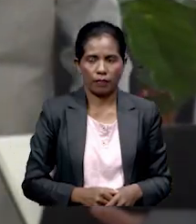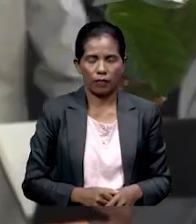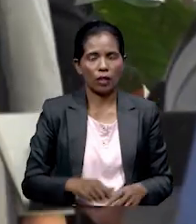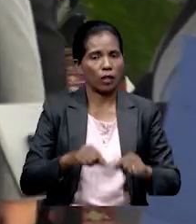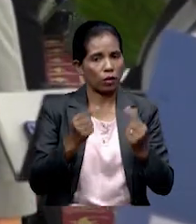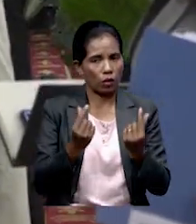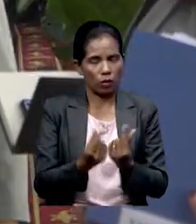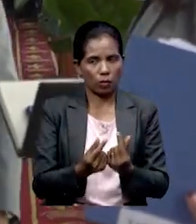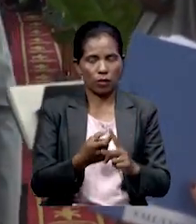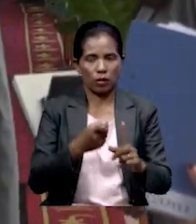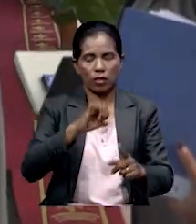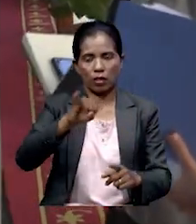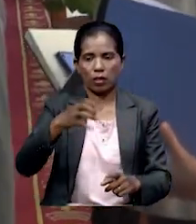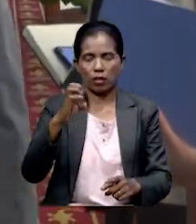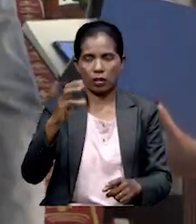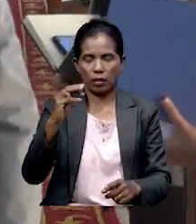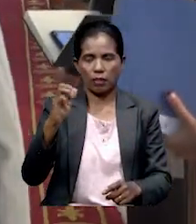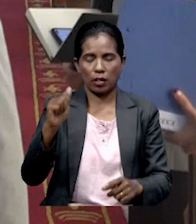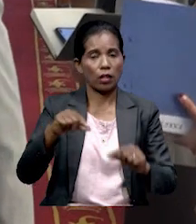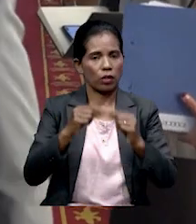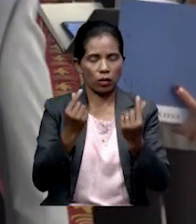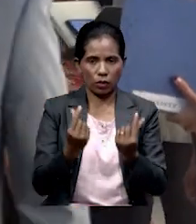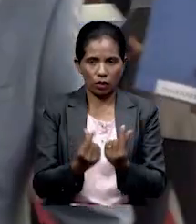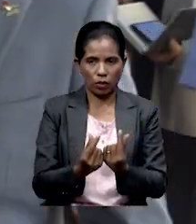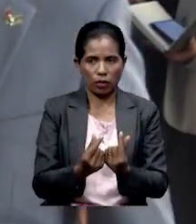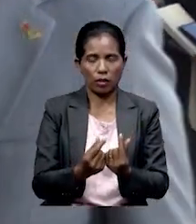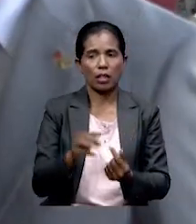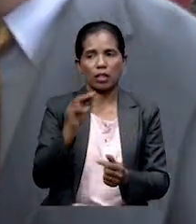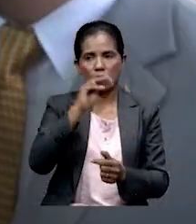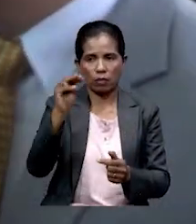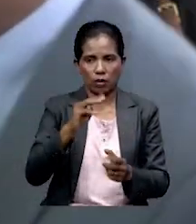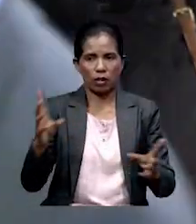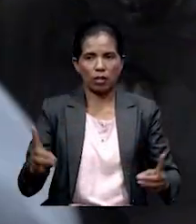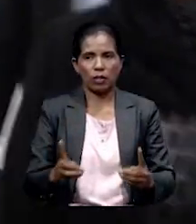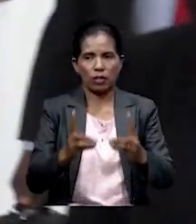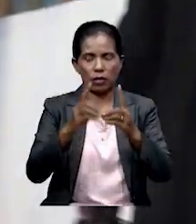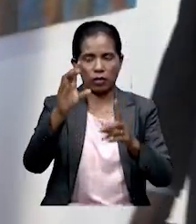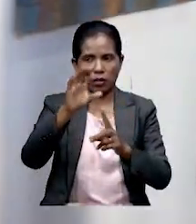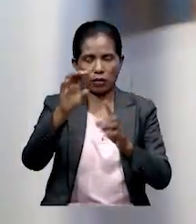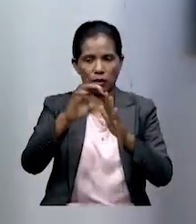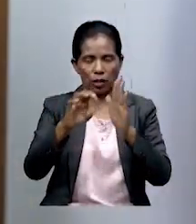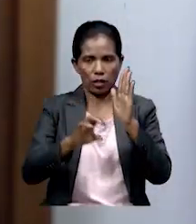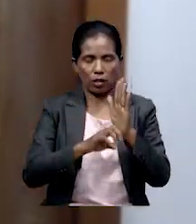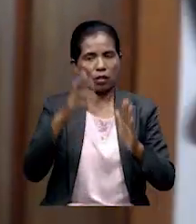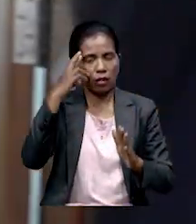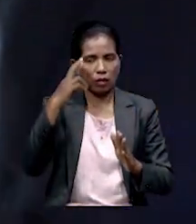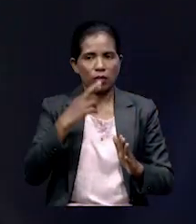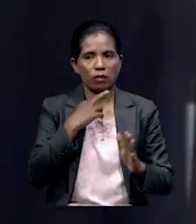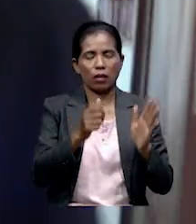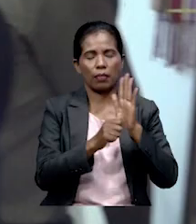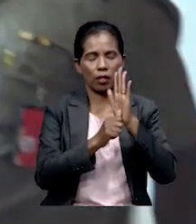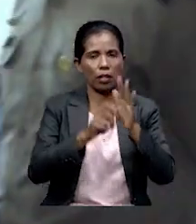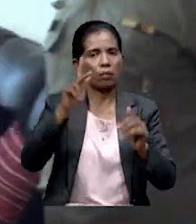Ekipausi German Cartel Berhad Group Manpower Agency ia sigundane hasoru malu ho se festalu Jose Ramjorta ho dia presenta